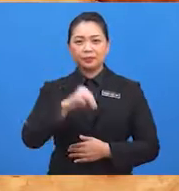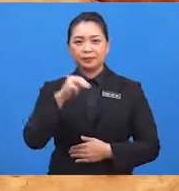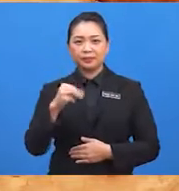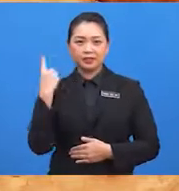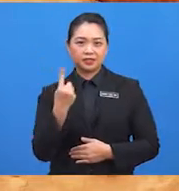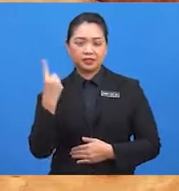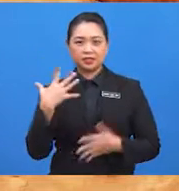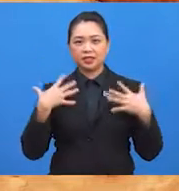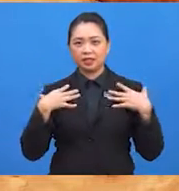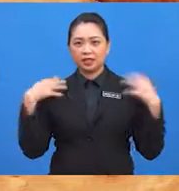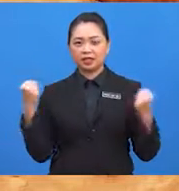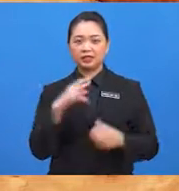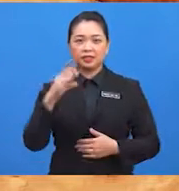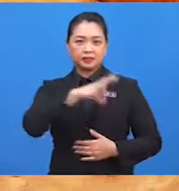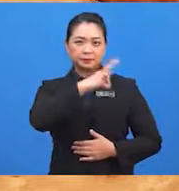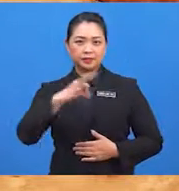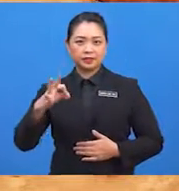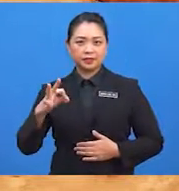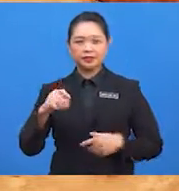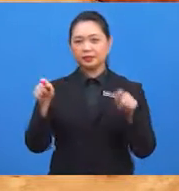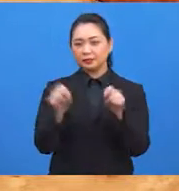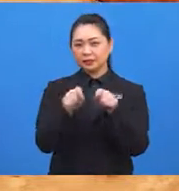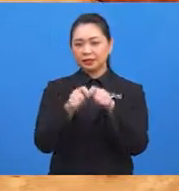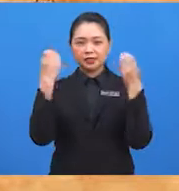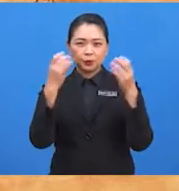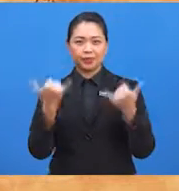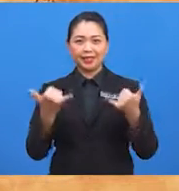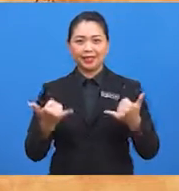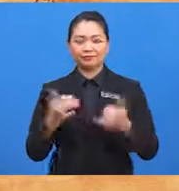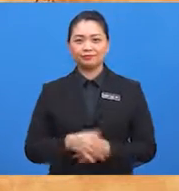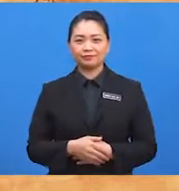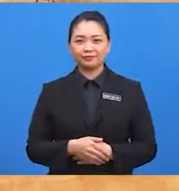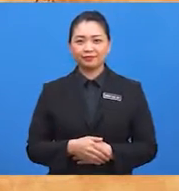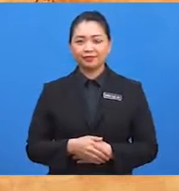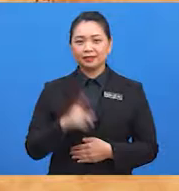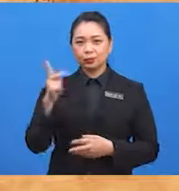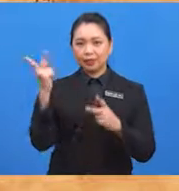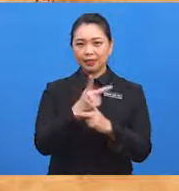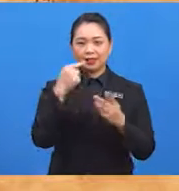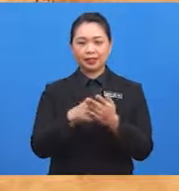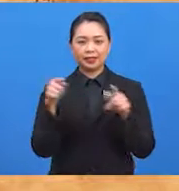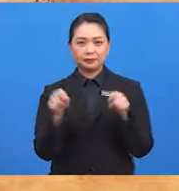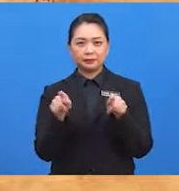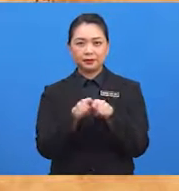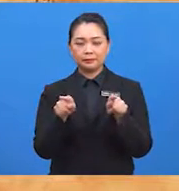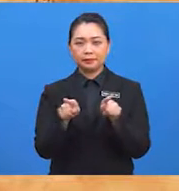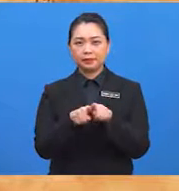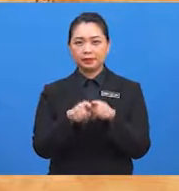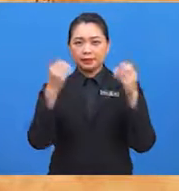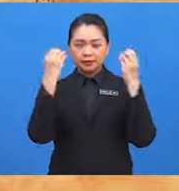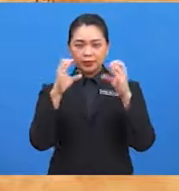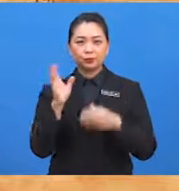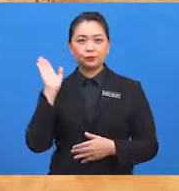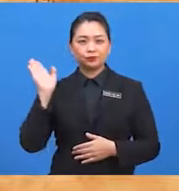sentiasa sihat dan bersemangat seperti cikgu sekarang. Sekali lagi bersama saya, Cikgu Murina binti Mat